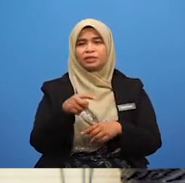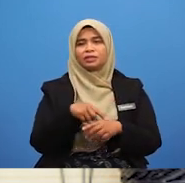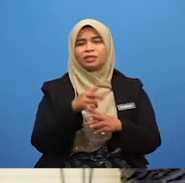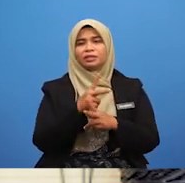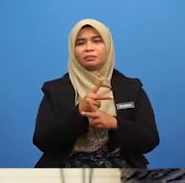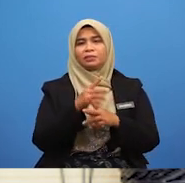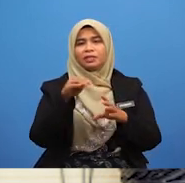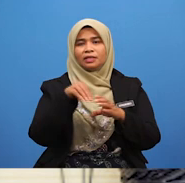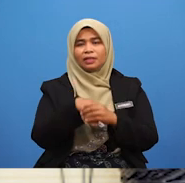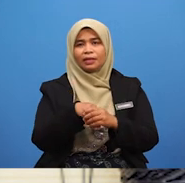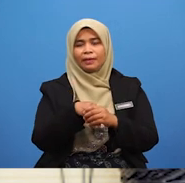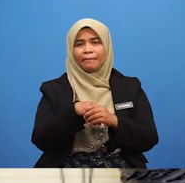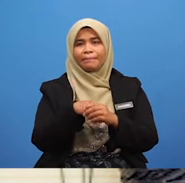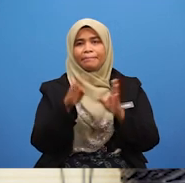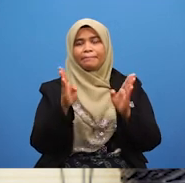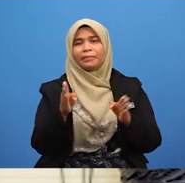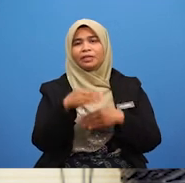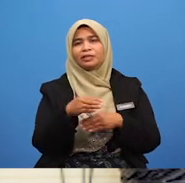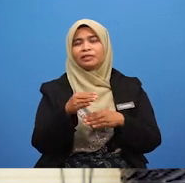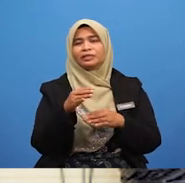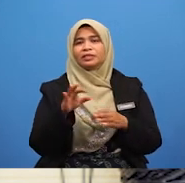di dalam bekas jahitan